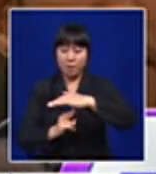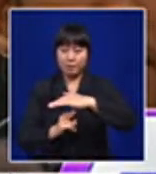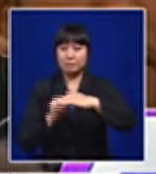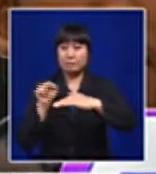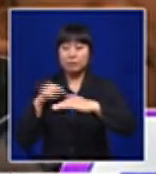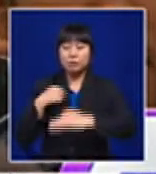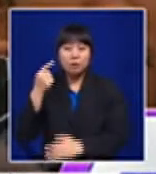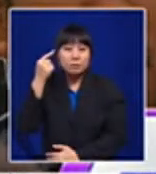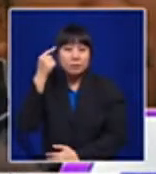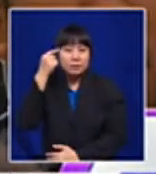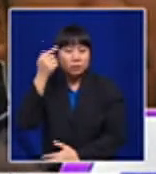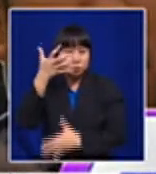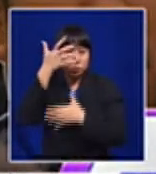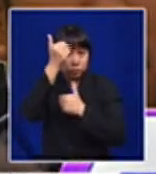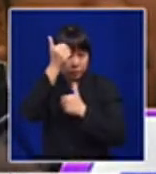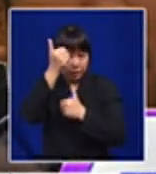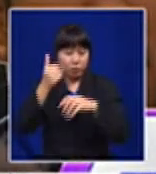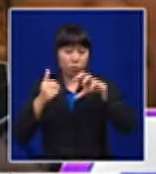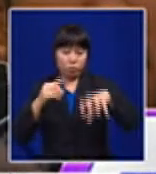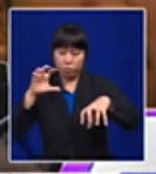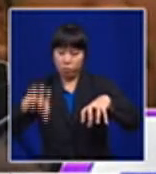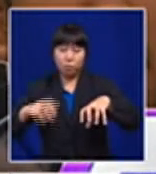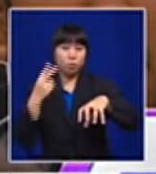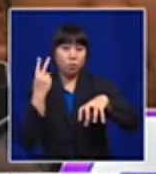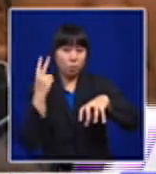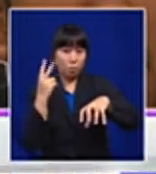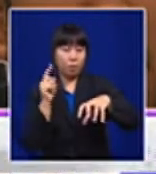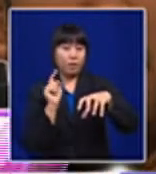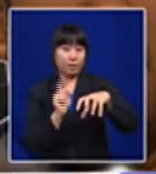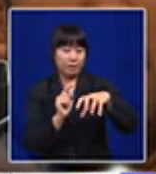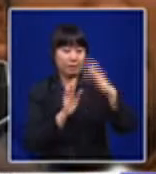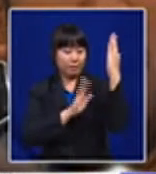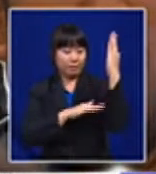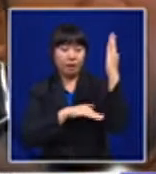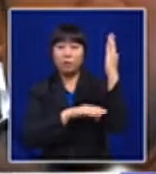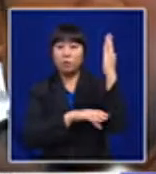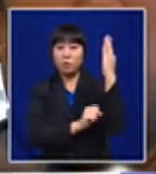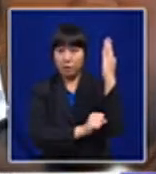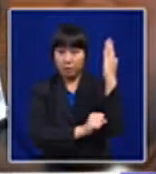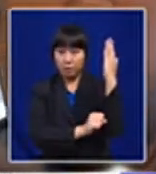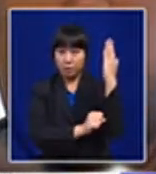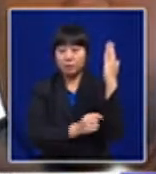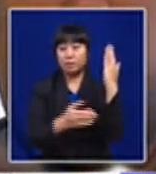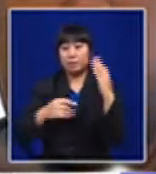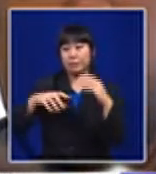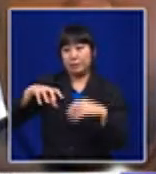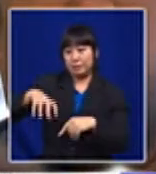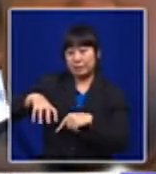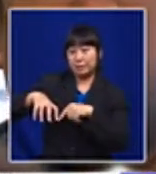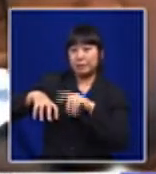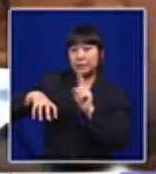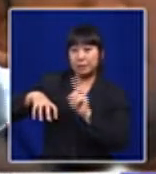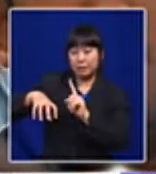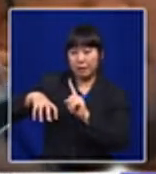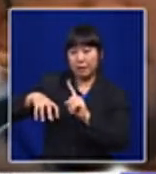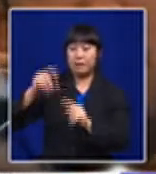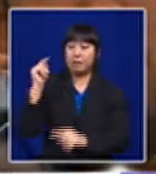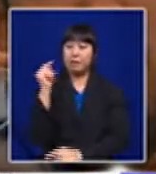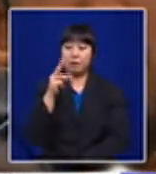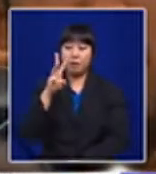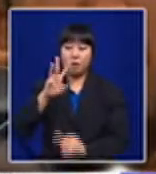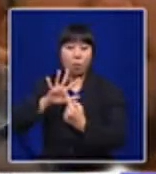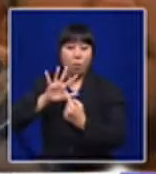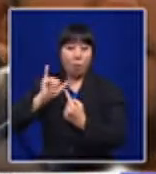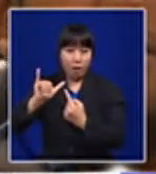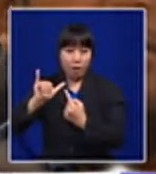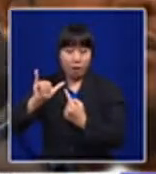ามีความสนใจอยู่2ที่ที่หนึ่งคือทางใต้ตรงสงขลาใช่ไหมอีกที่หนึ่งก็คงตรงในทวายที่ข้